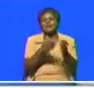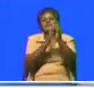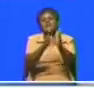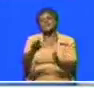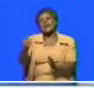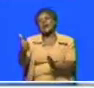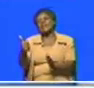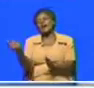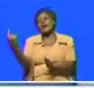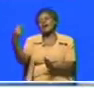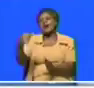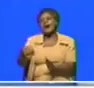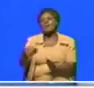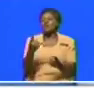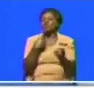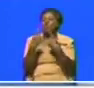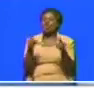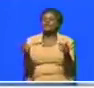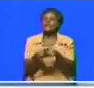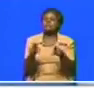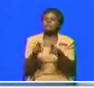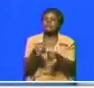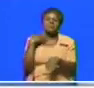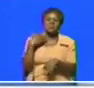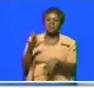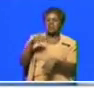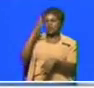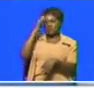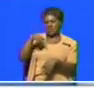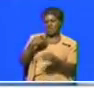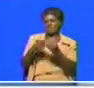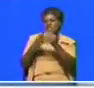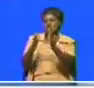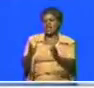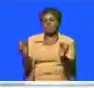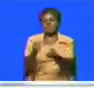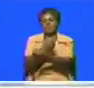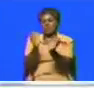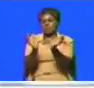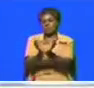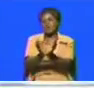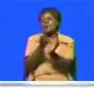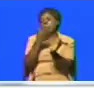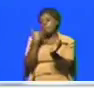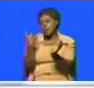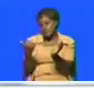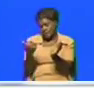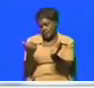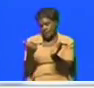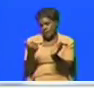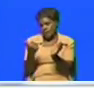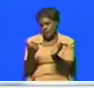pia watajitokeza na kutoa mataarifa ya uchochezi wakijua kwamba sisi ni viongozi na hatuwezi kamatika. Kwa hivyo hili ni jambo ambalo lafaa